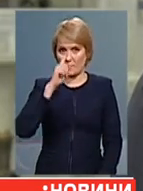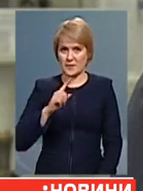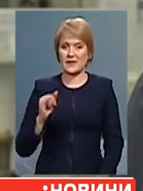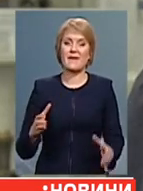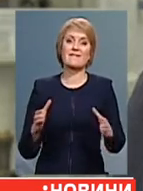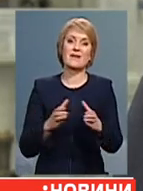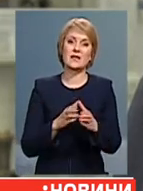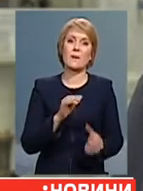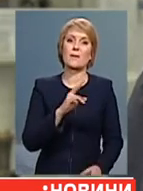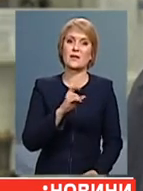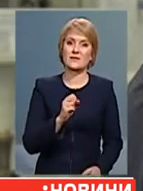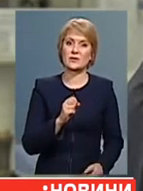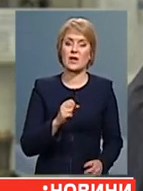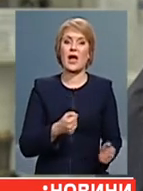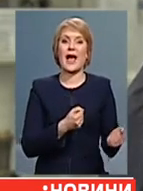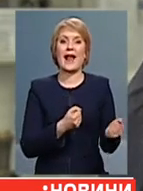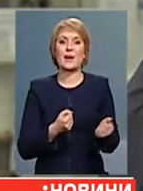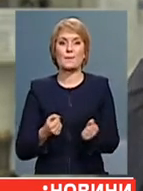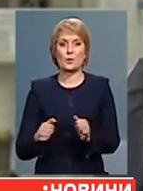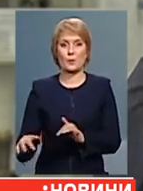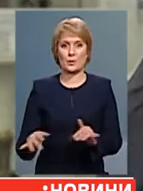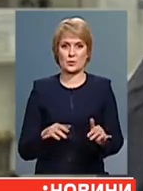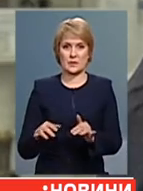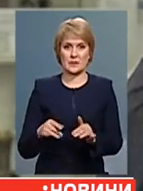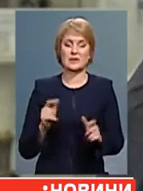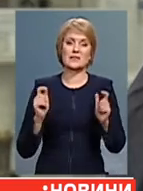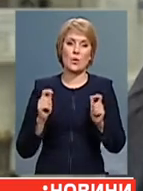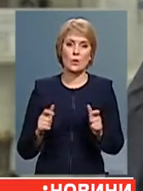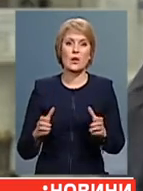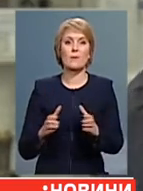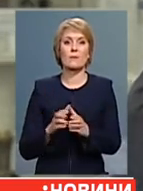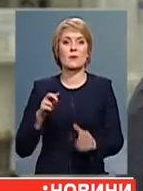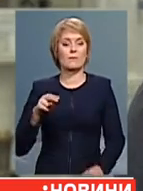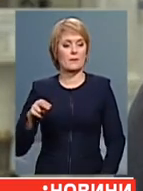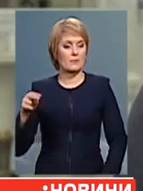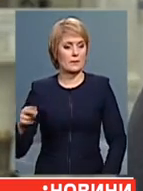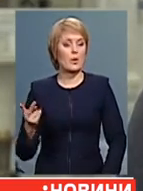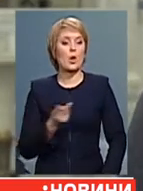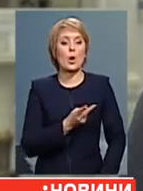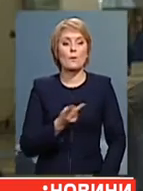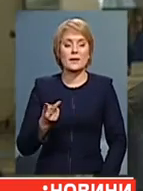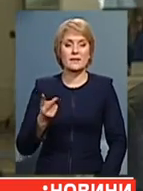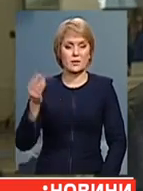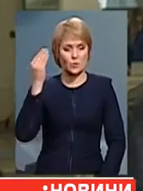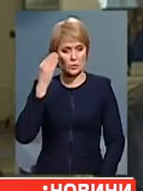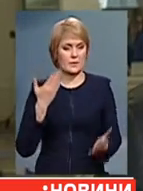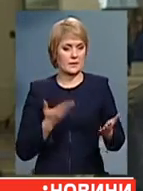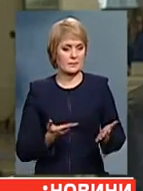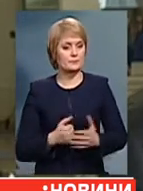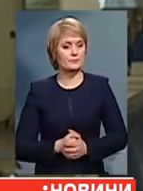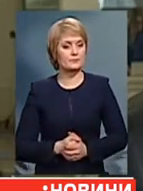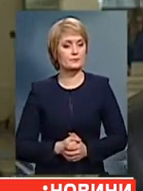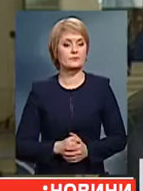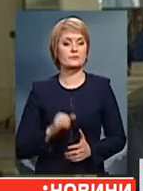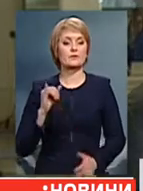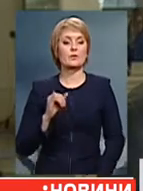як і «Батьківщина», гальмують процес. Також з ним згоден блок Петра Порошенко. Обидві думки зараз. Юлія Володимирівна давно